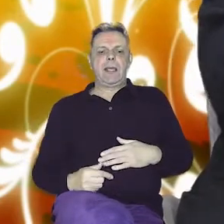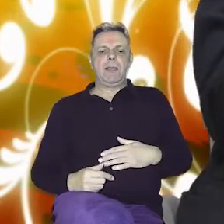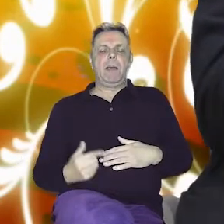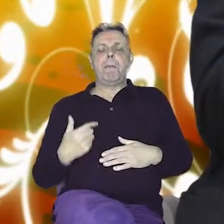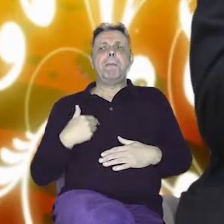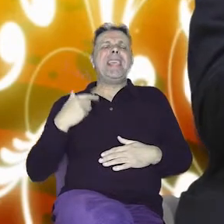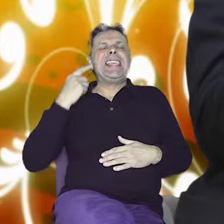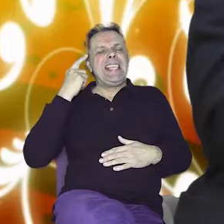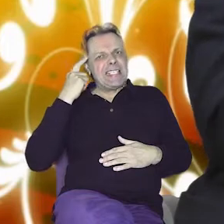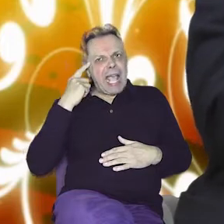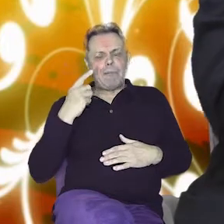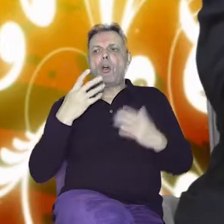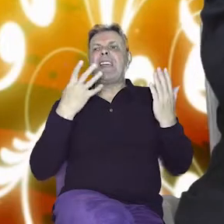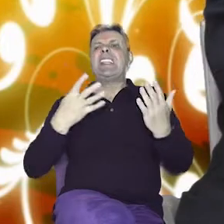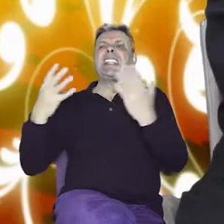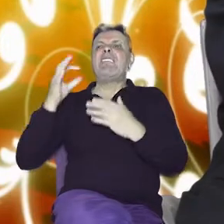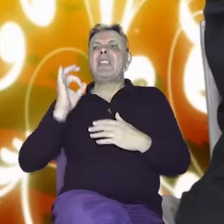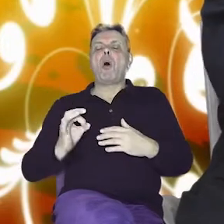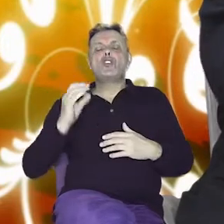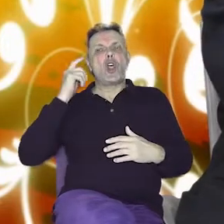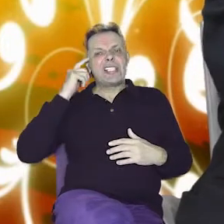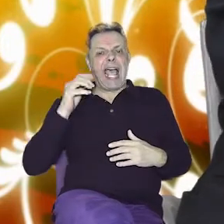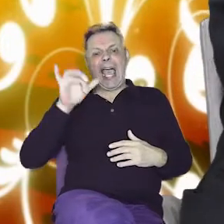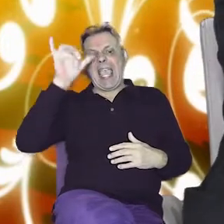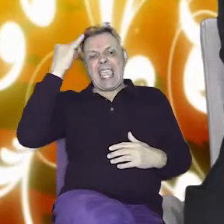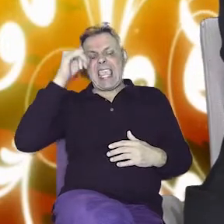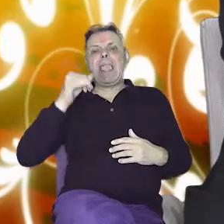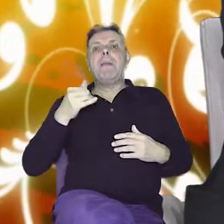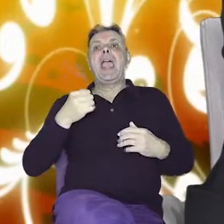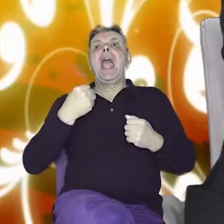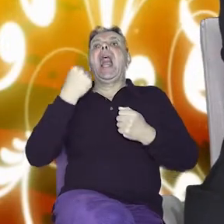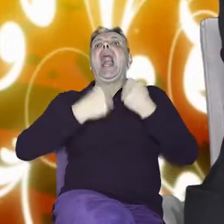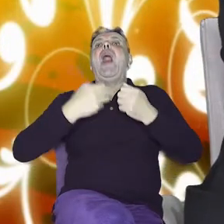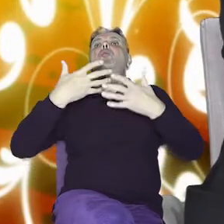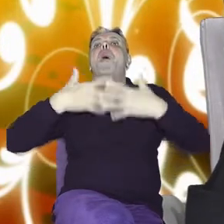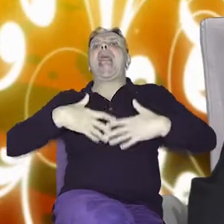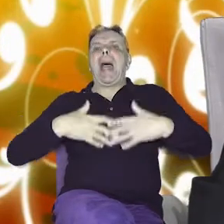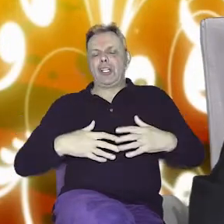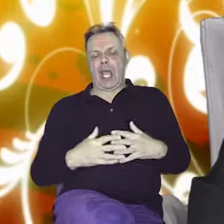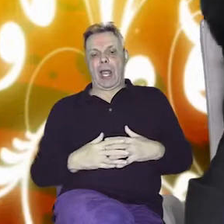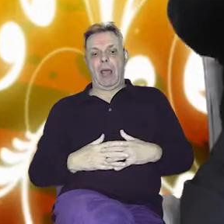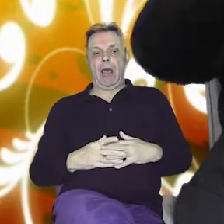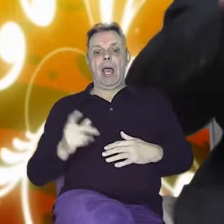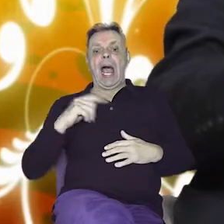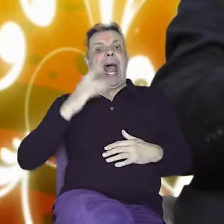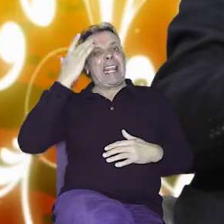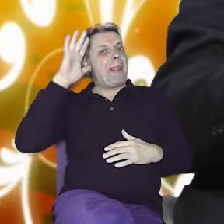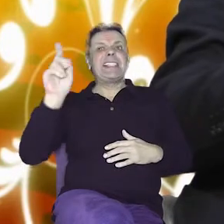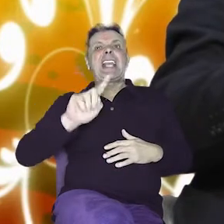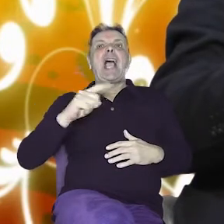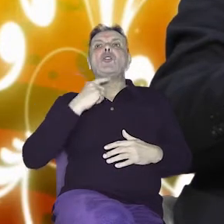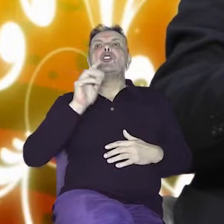znamo, 99% zna ime automehaničara, kak se zove. A neće znat kak se mu zove